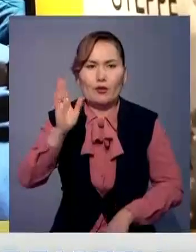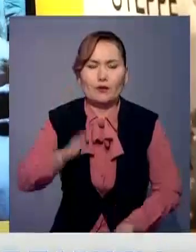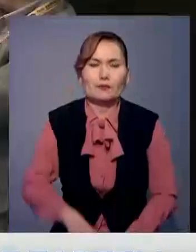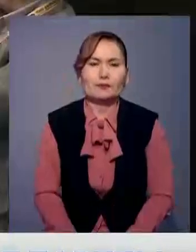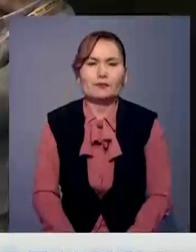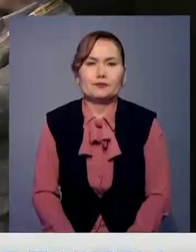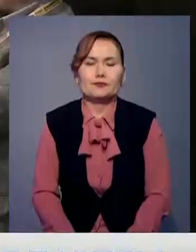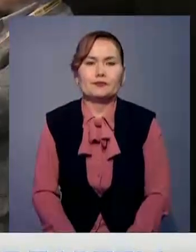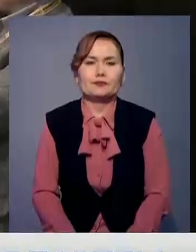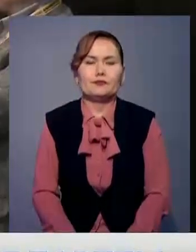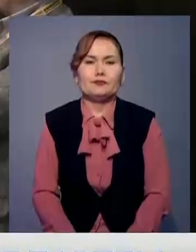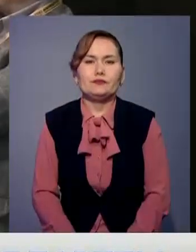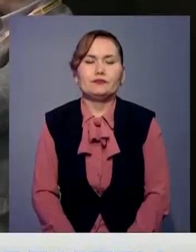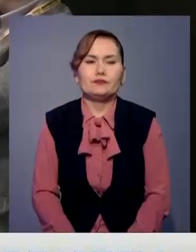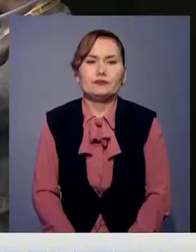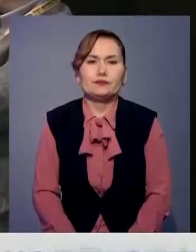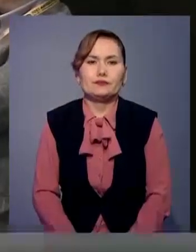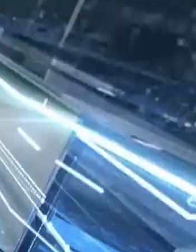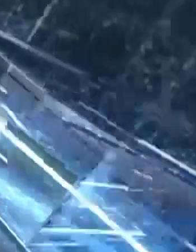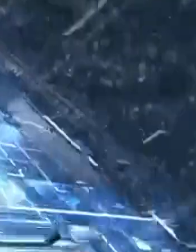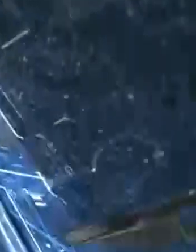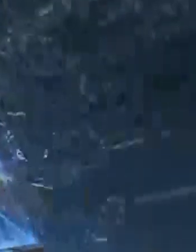Тепсаев, хабар 24, Франция.